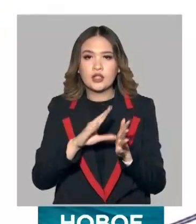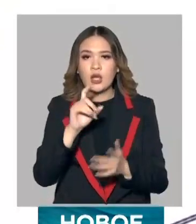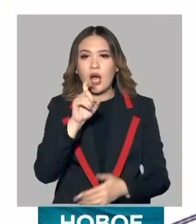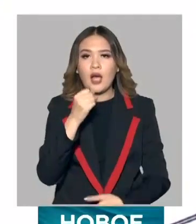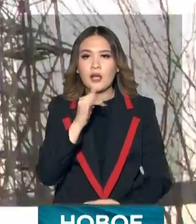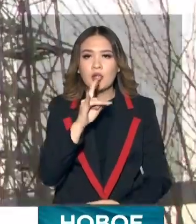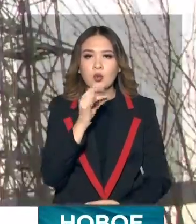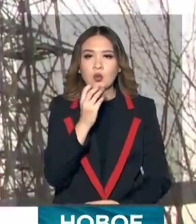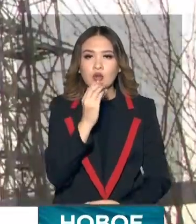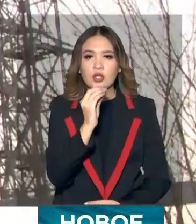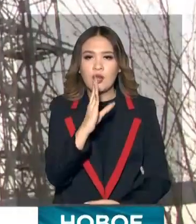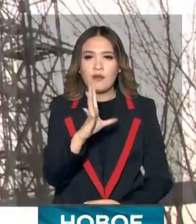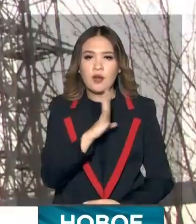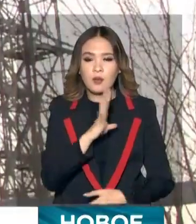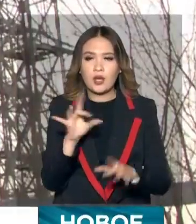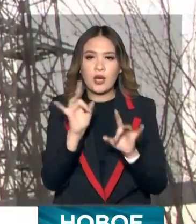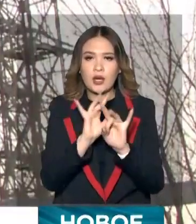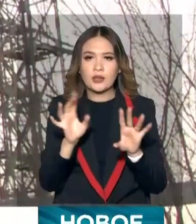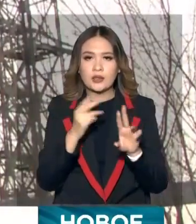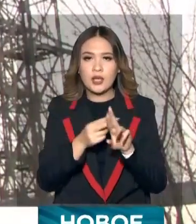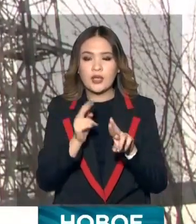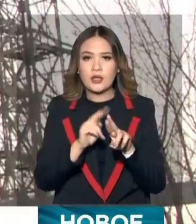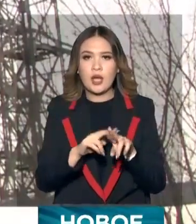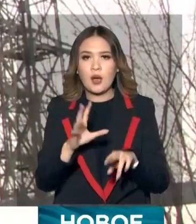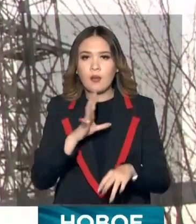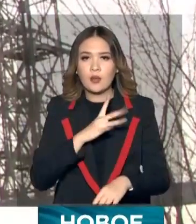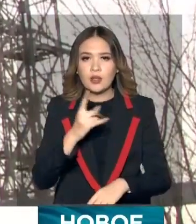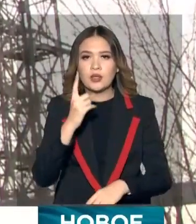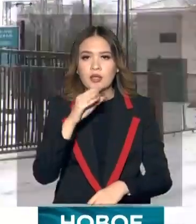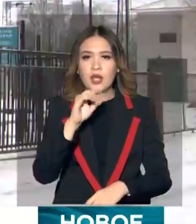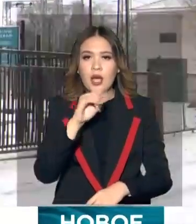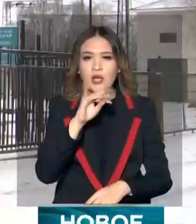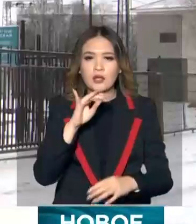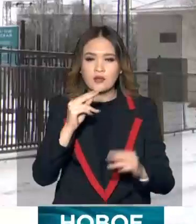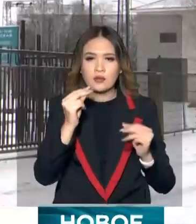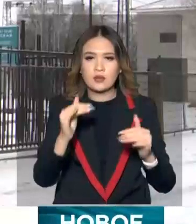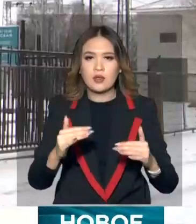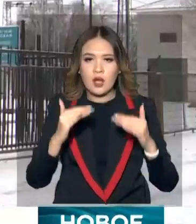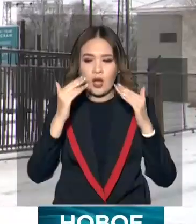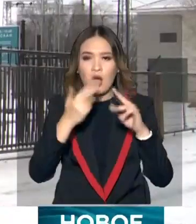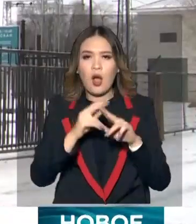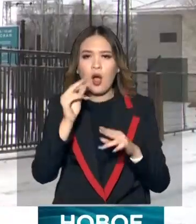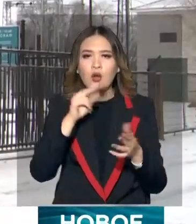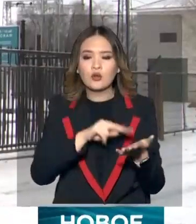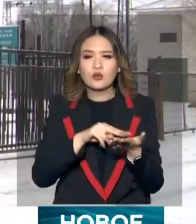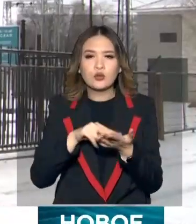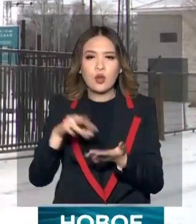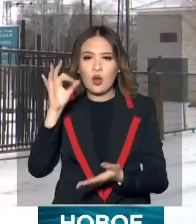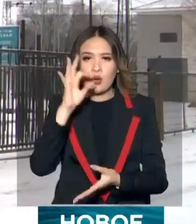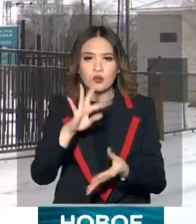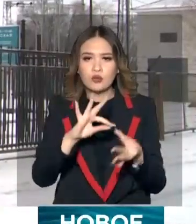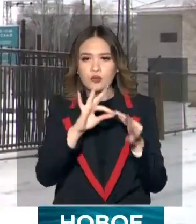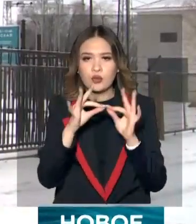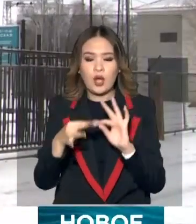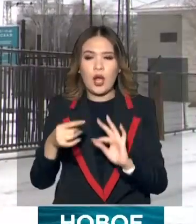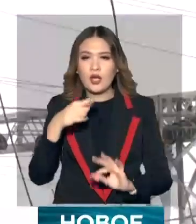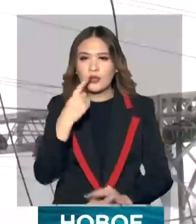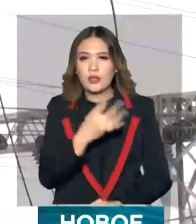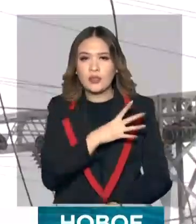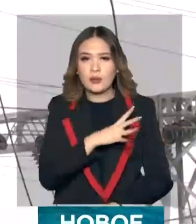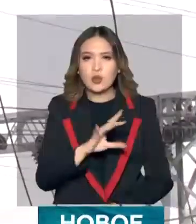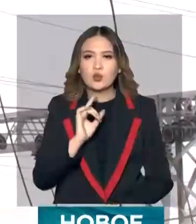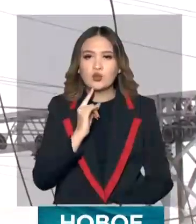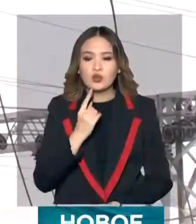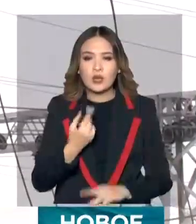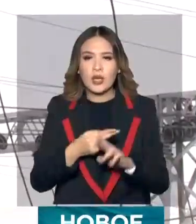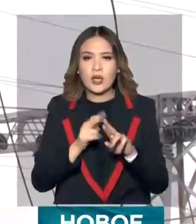Жакоб Хайрушев. Единственный выход, по его мнению, повысить тарифы. А о каких конкретно суммах идет речь, пока сказать сложно, считает